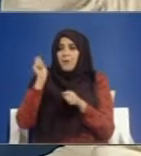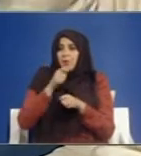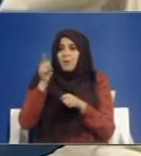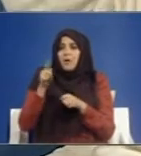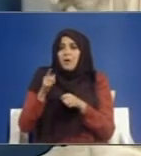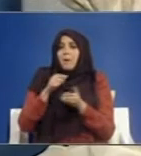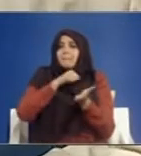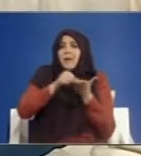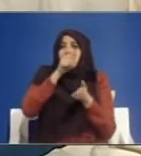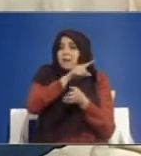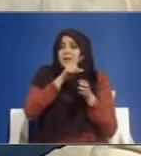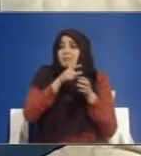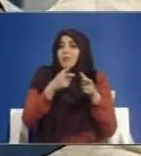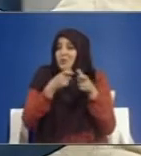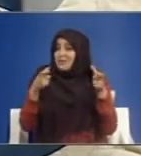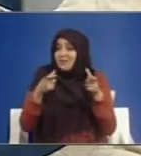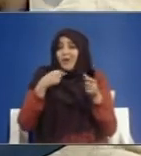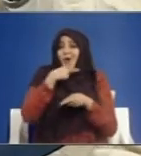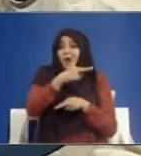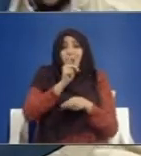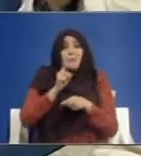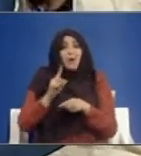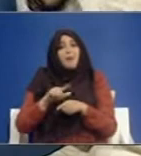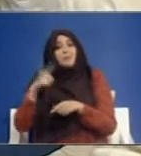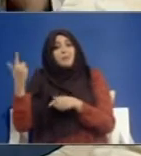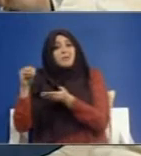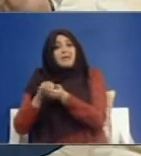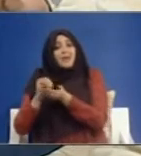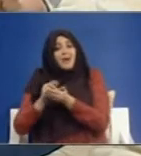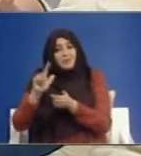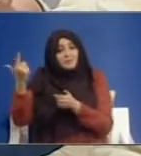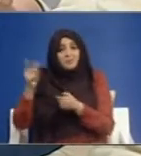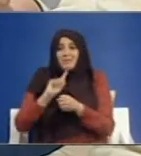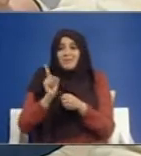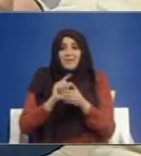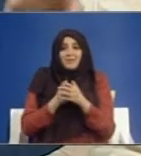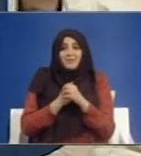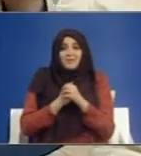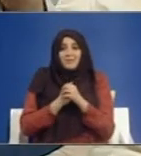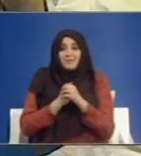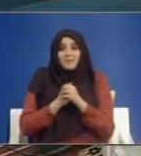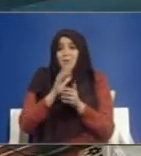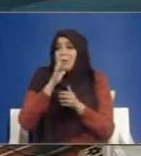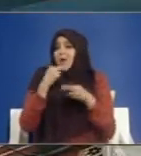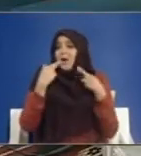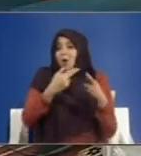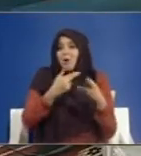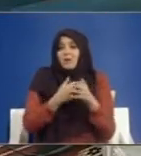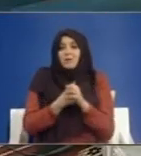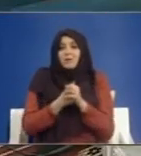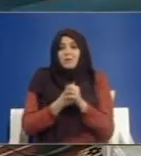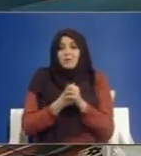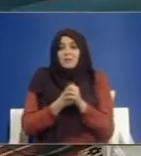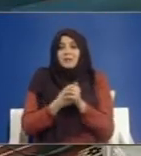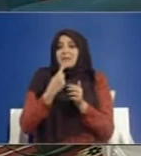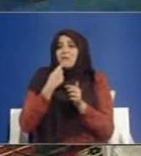تسدي الاجره هذه للجهه هذه نفسها، ترجعي لها، ترجعي لها، لانك خذيتي منها من غير حق وجه، وغير ممكن هذا. ايوه هذا غير ممكن. ايوه إذن معناها